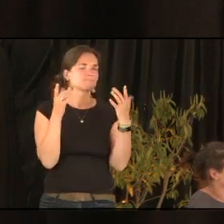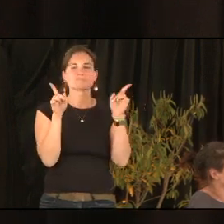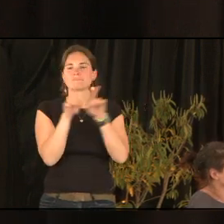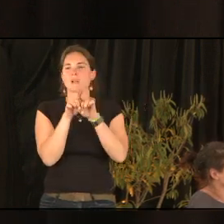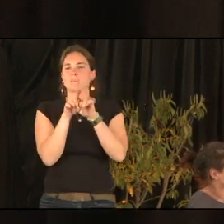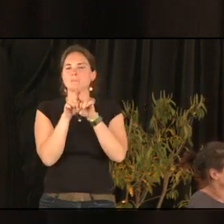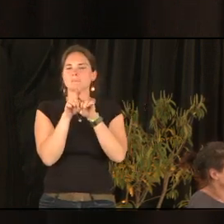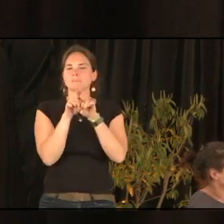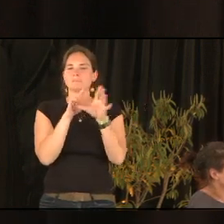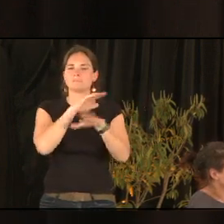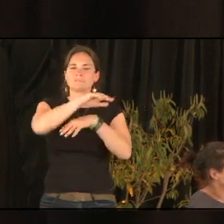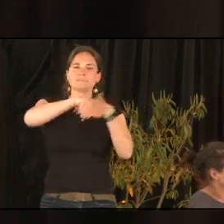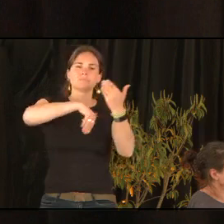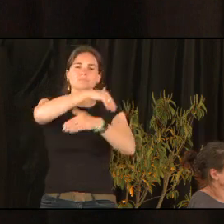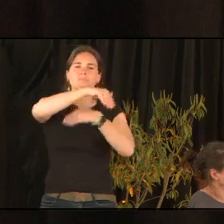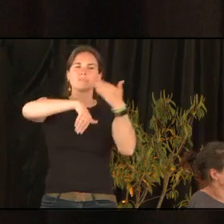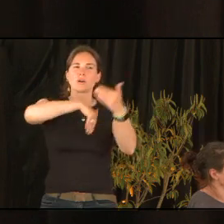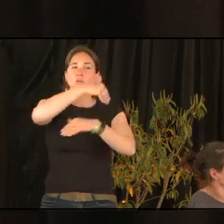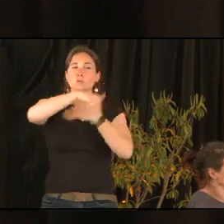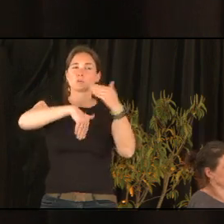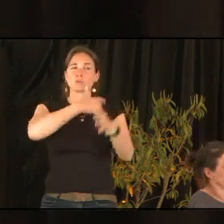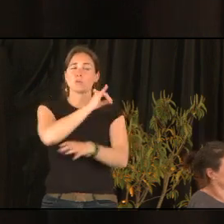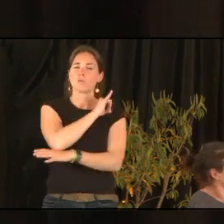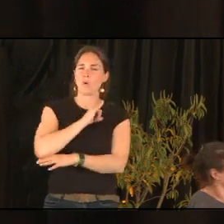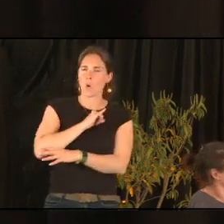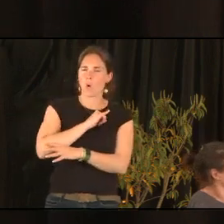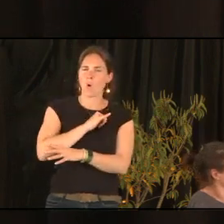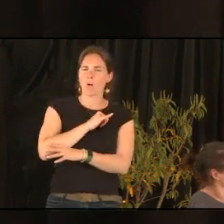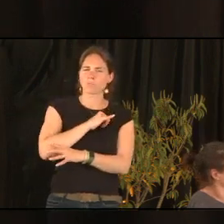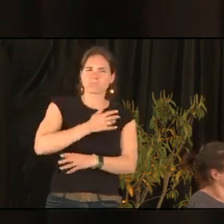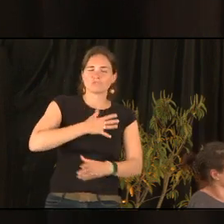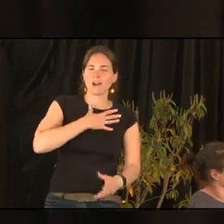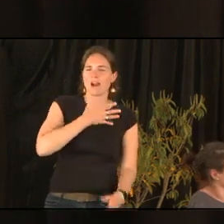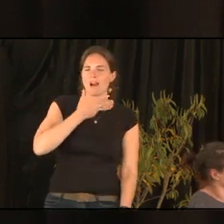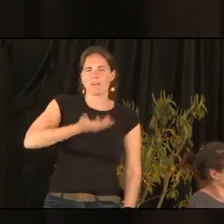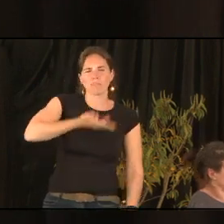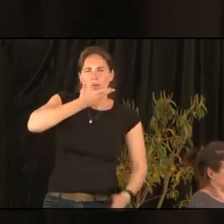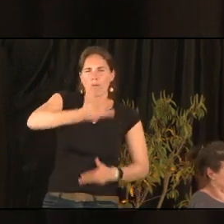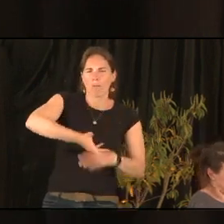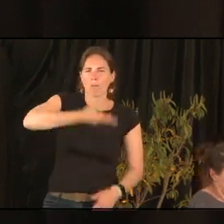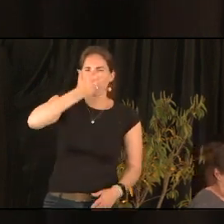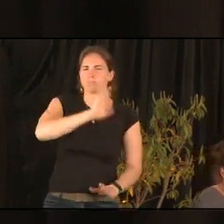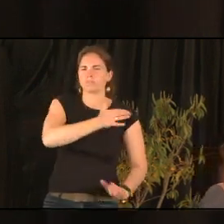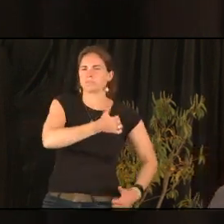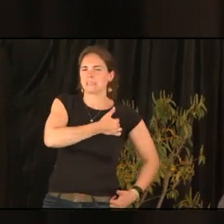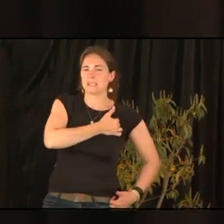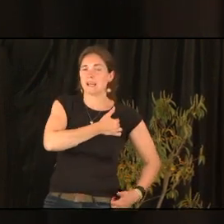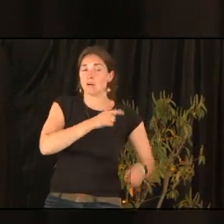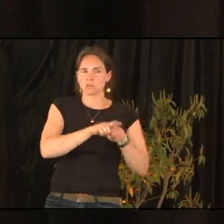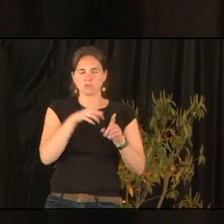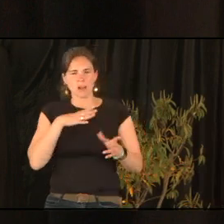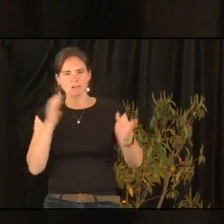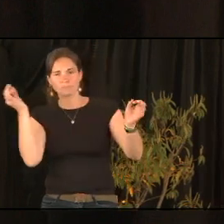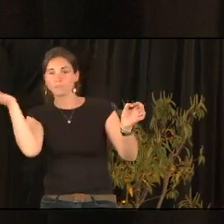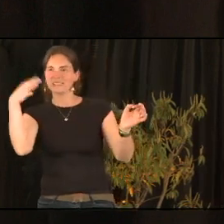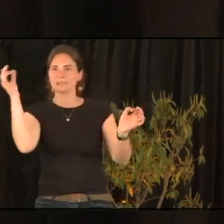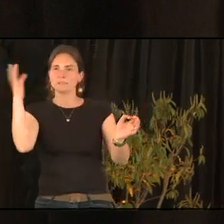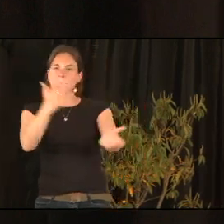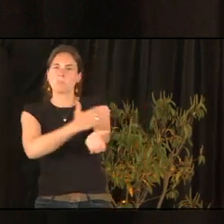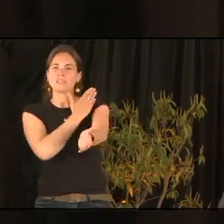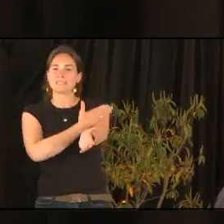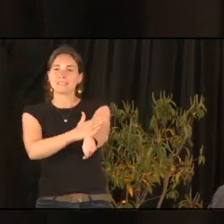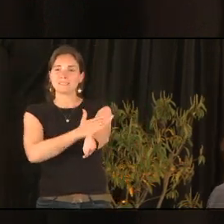froid, d'isolement, de solitude, comment dire l'immensité, la beauté stupéfiante de ces lieux, de ces animaux. Et j'essayais de